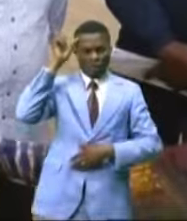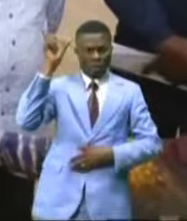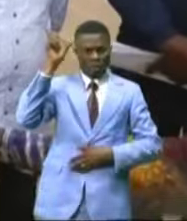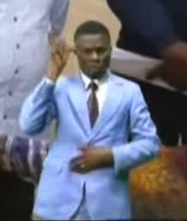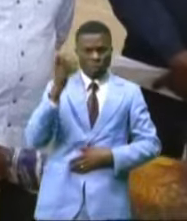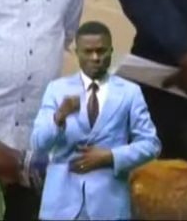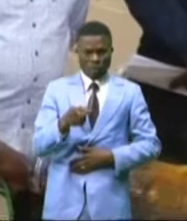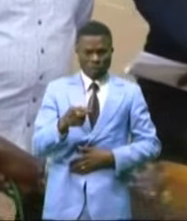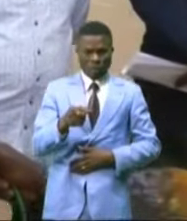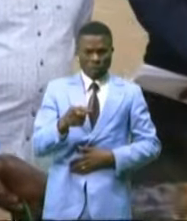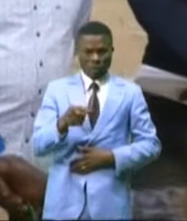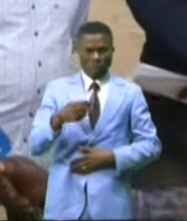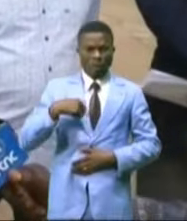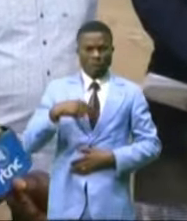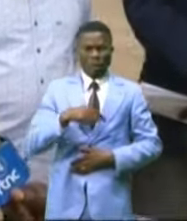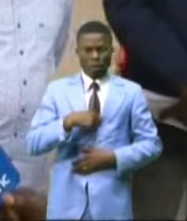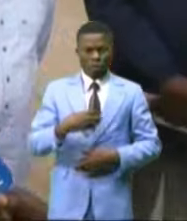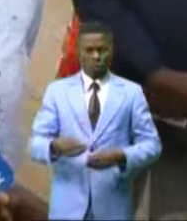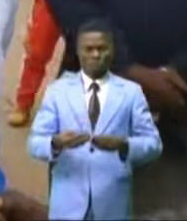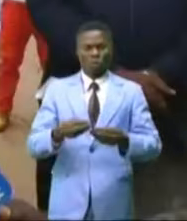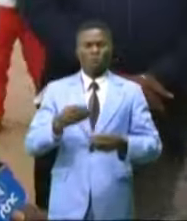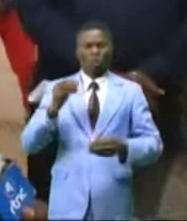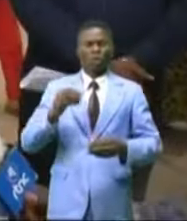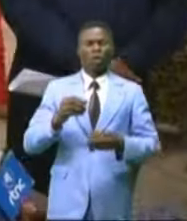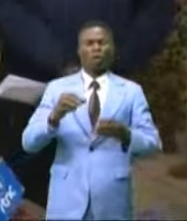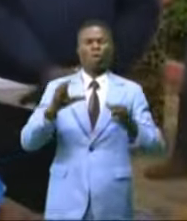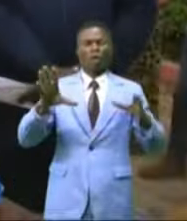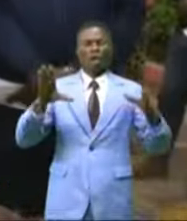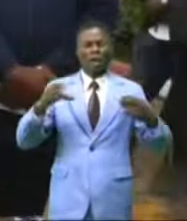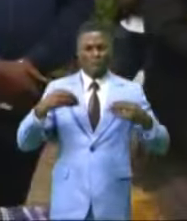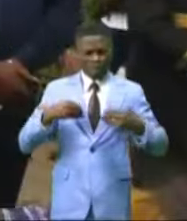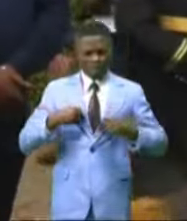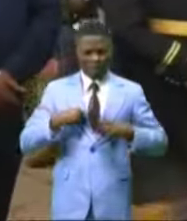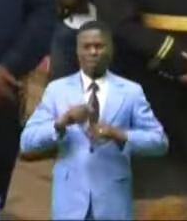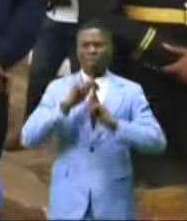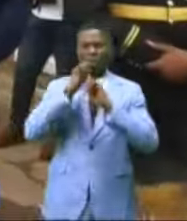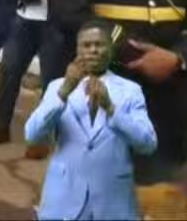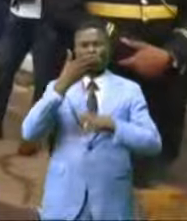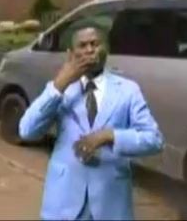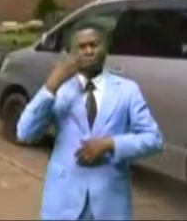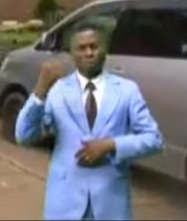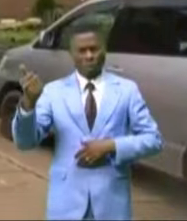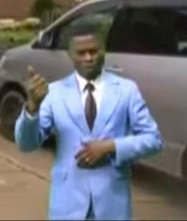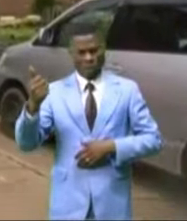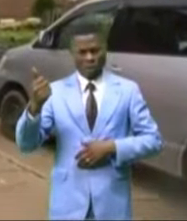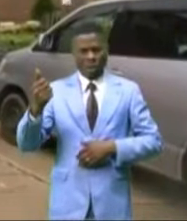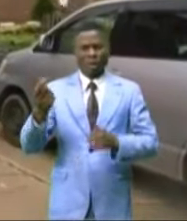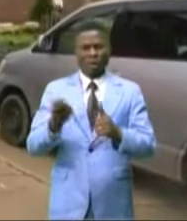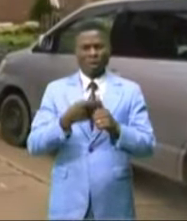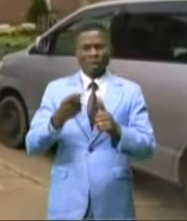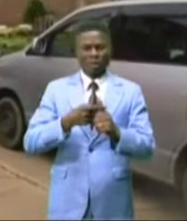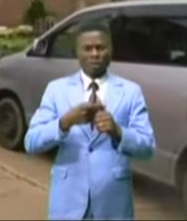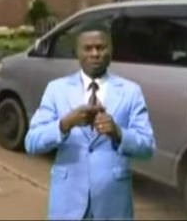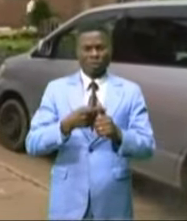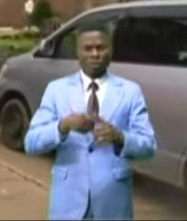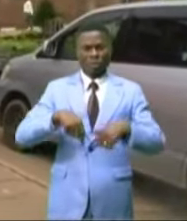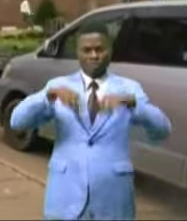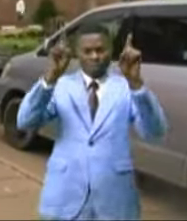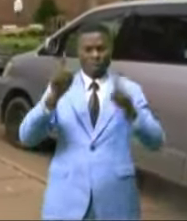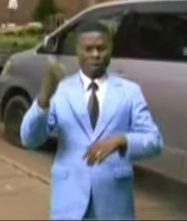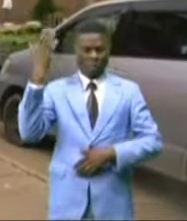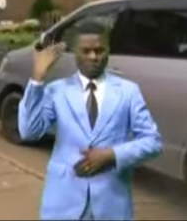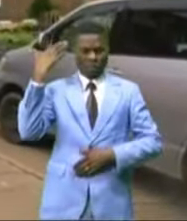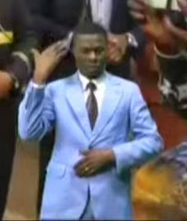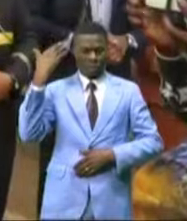lumbachi nous vous sommes très reconnaissants pour ce geste TS louable celui nous avons pendant l'année qui s'est écoulé